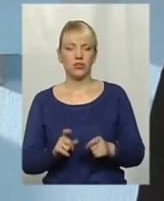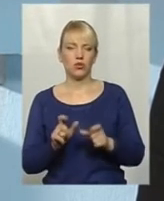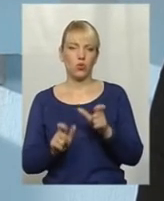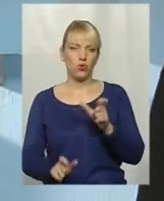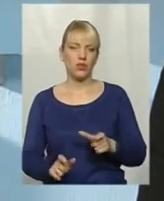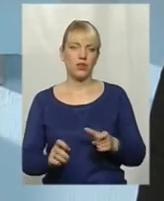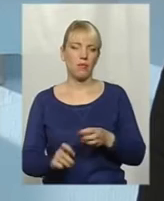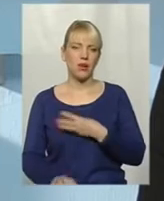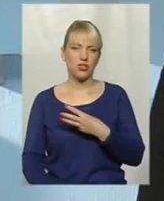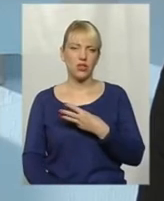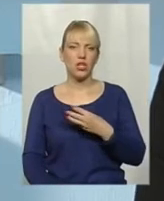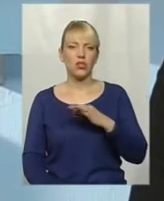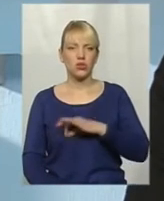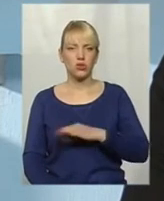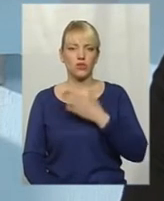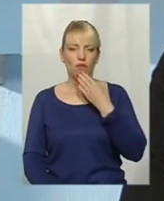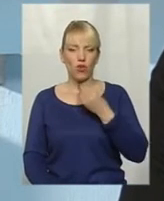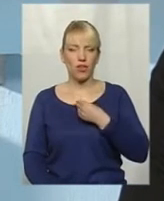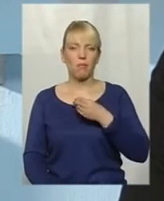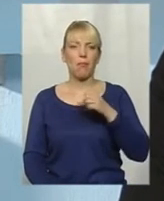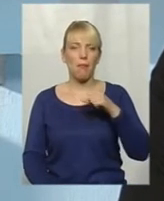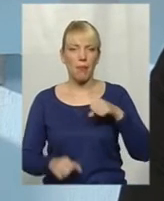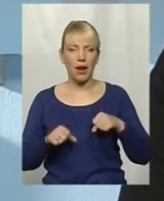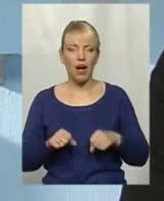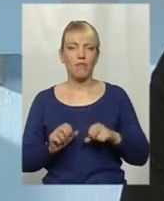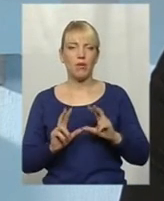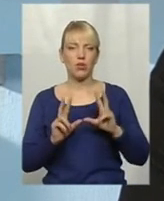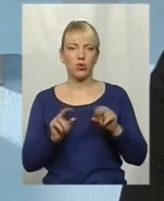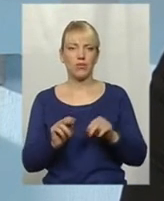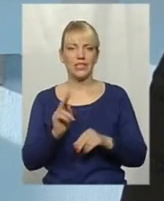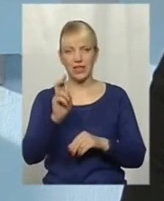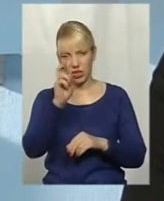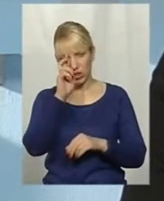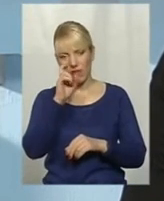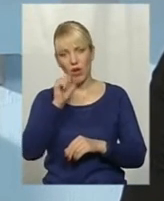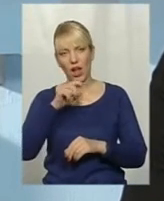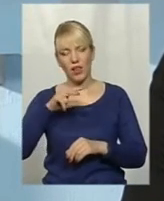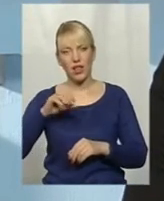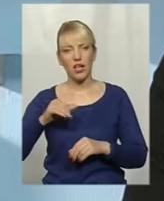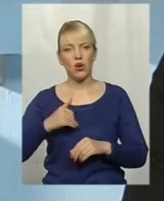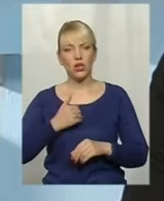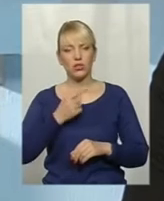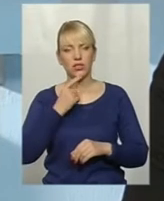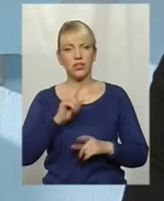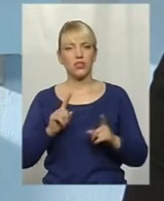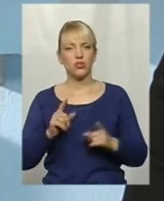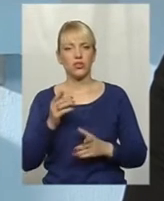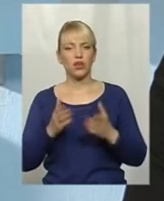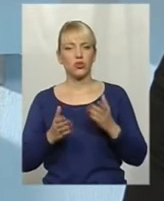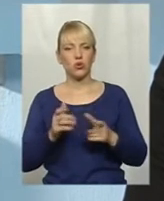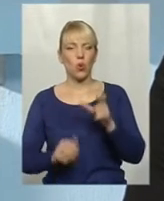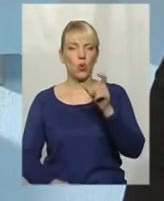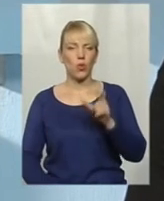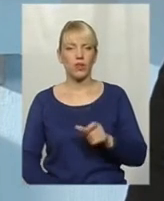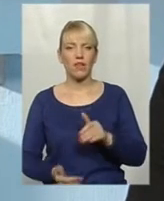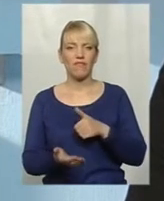скористатися своїм правом, гарантованою державою. Але хочу зазначити, що якщо людина